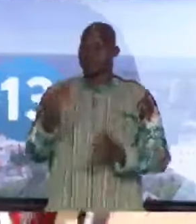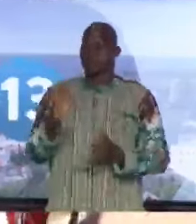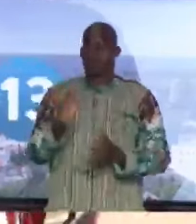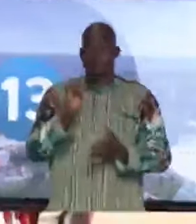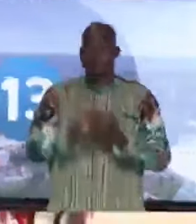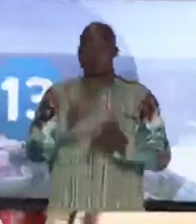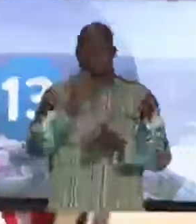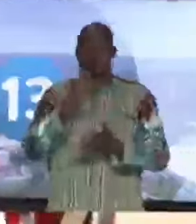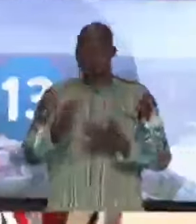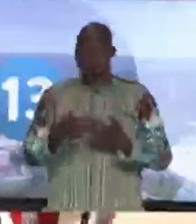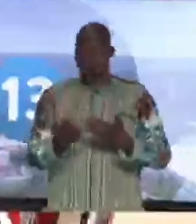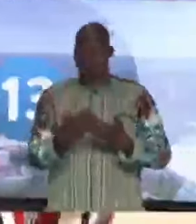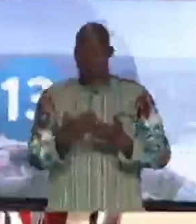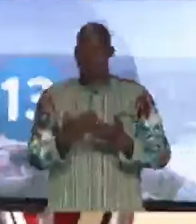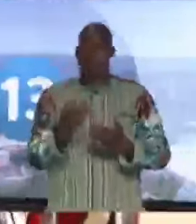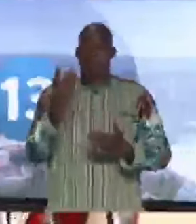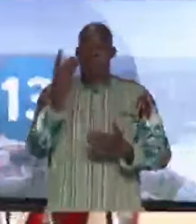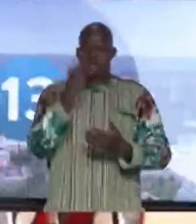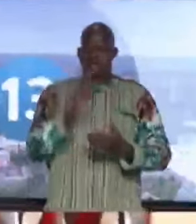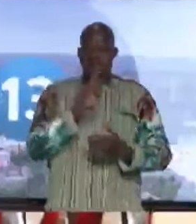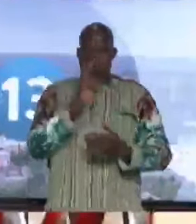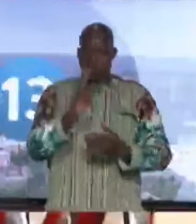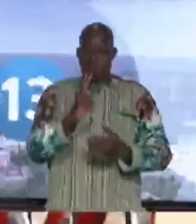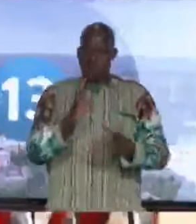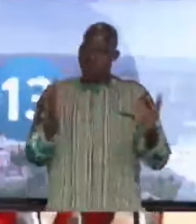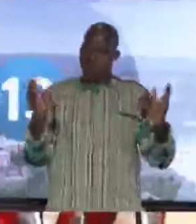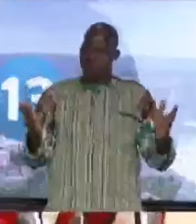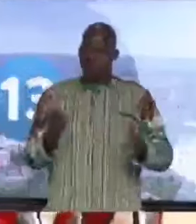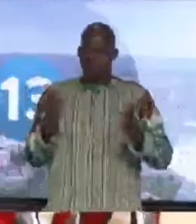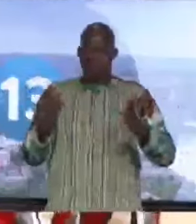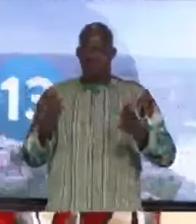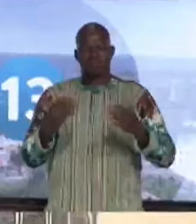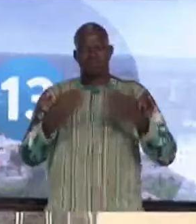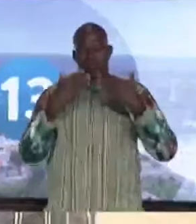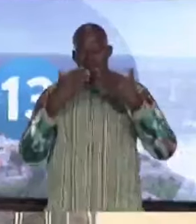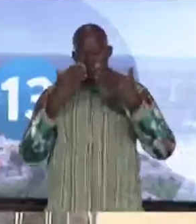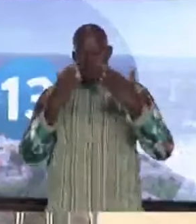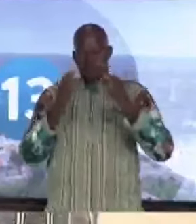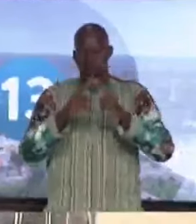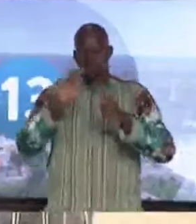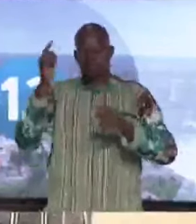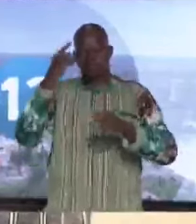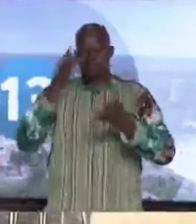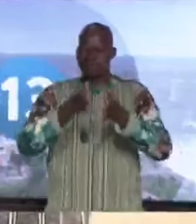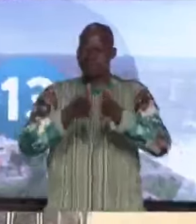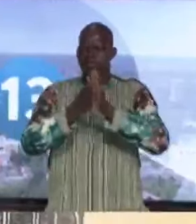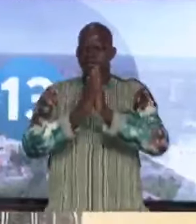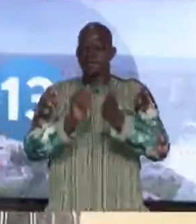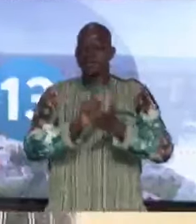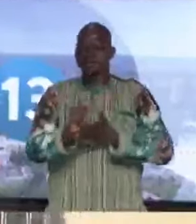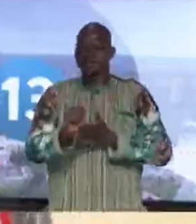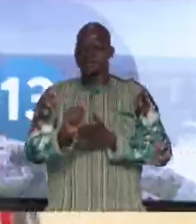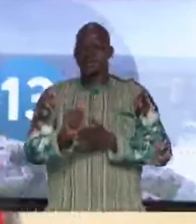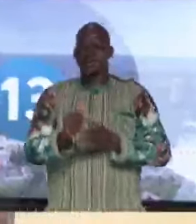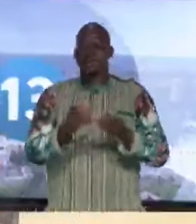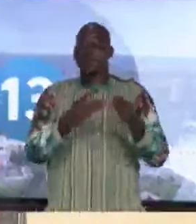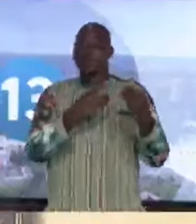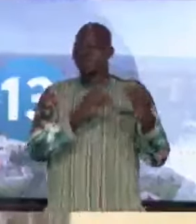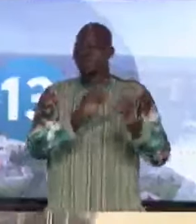qui. Voilà, donc vraiment, c'est vraiment salutaire et on remercie encore le gouvernement. On demandait ça vraiment depuis fort longtemps,